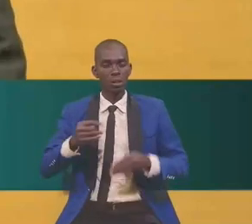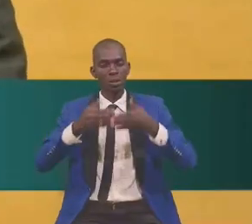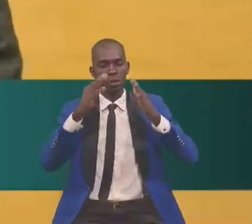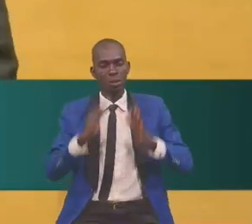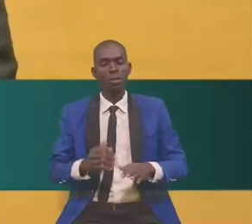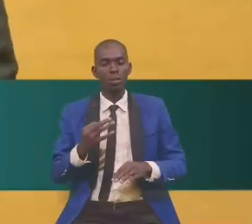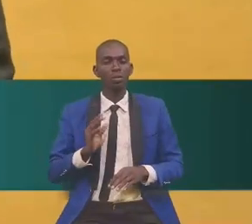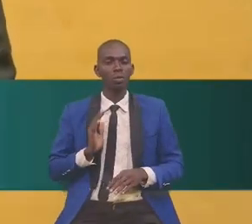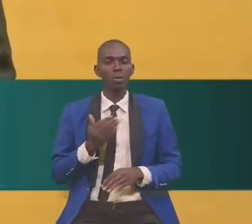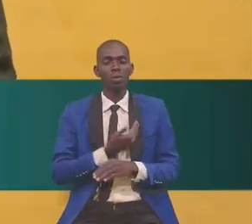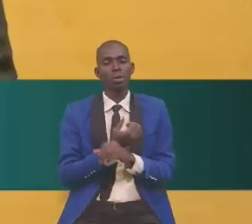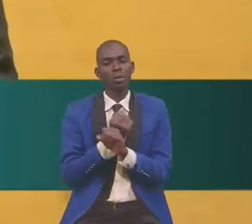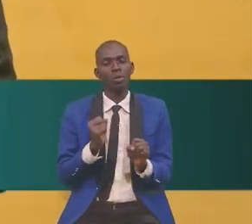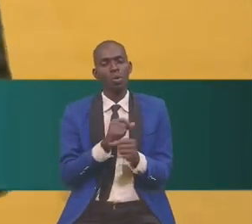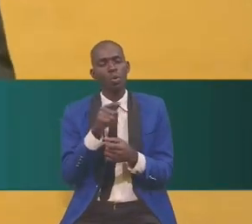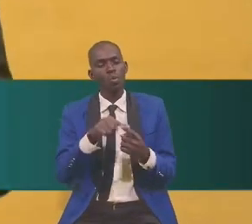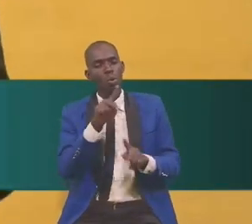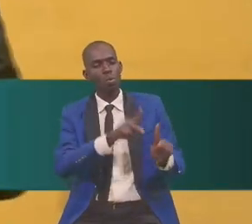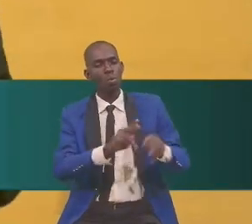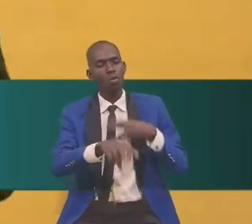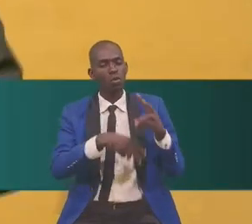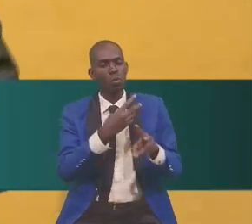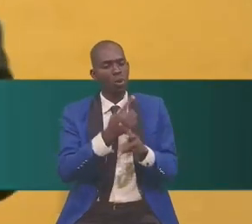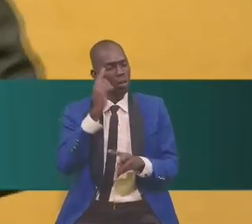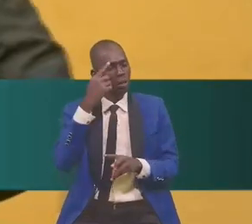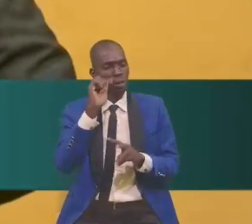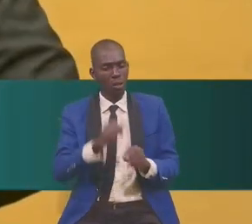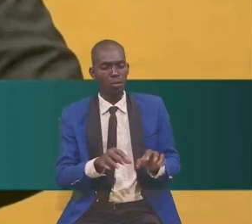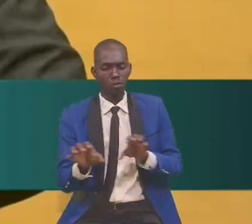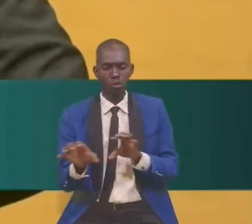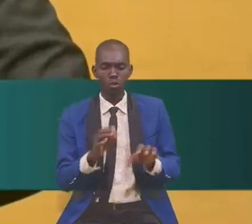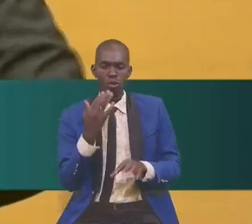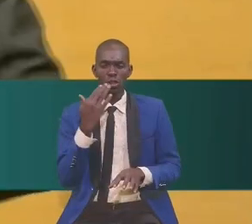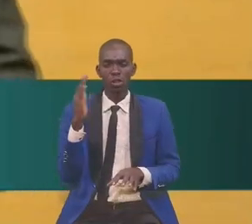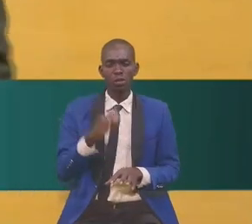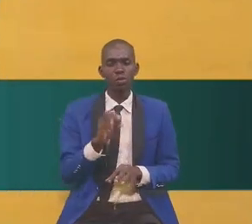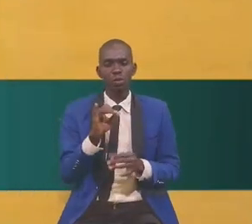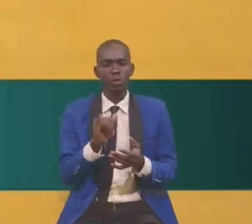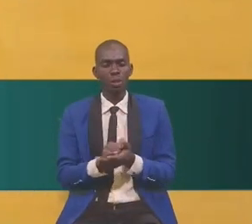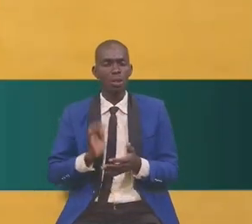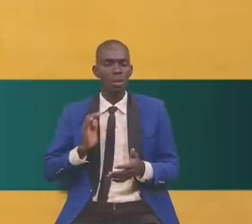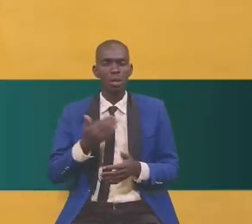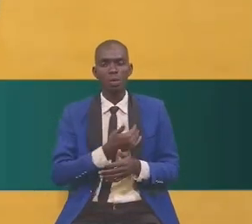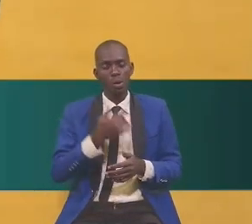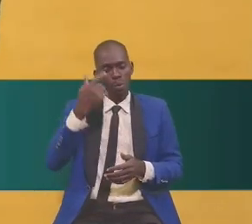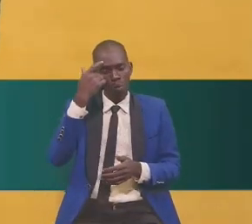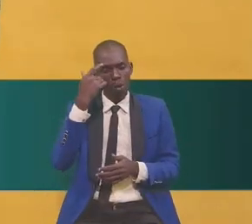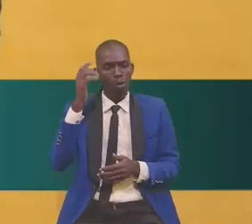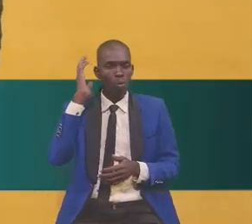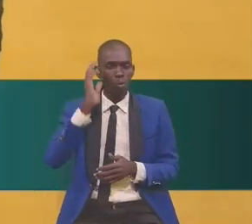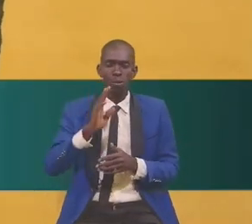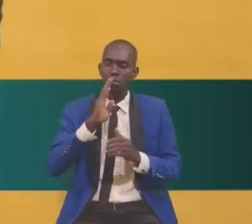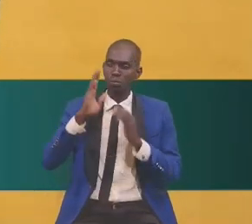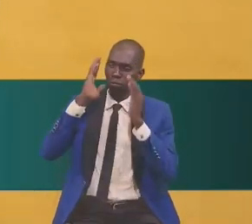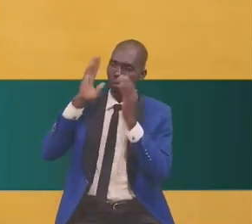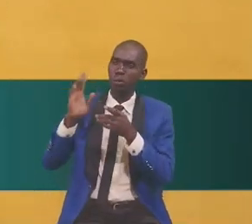peuvent produire le mal afin que nos pensées soient tournées vers eux, et alors ils vont